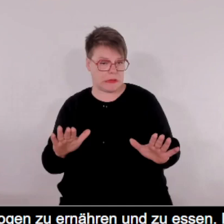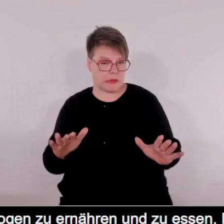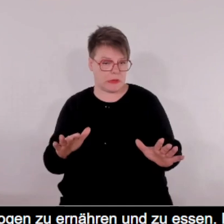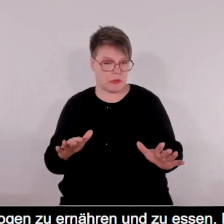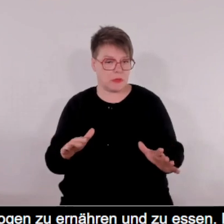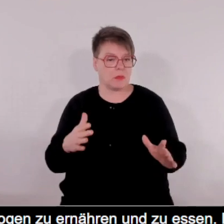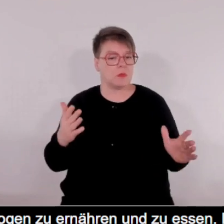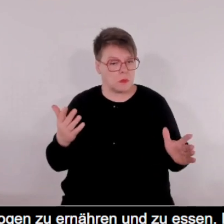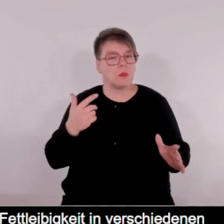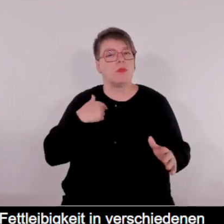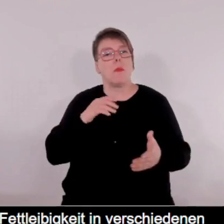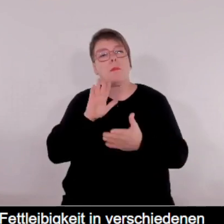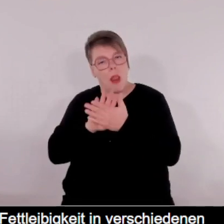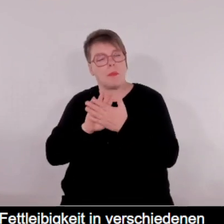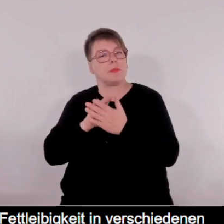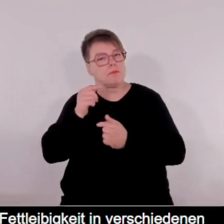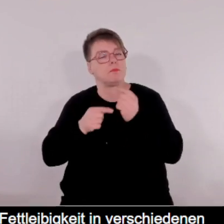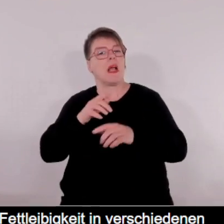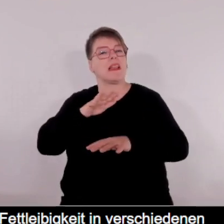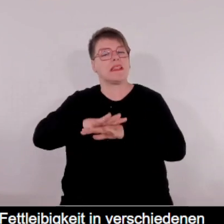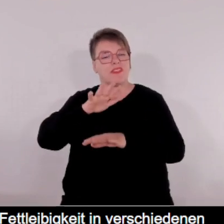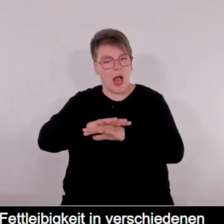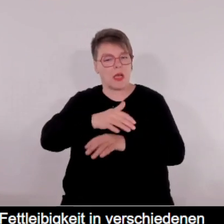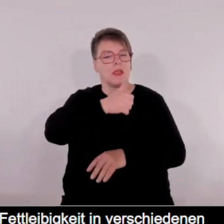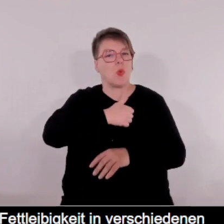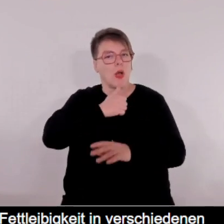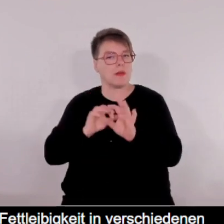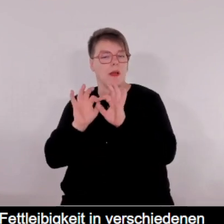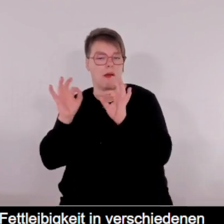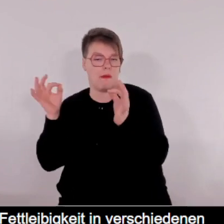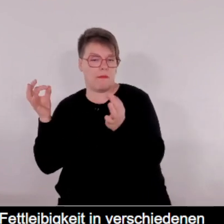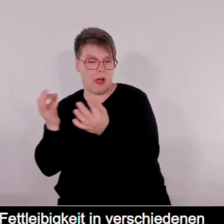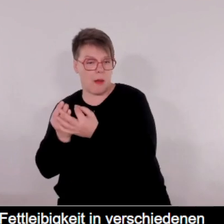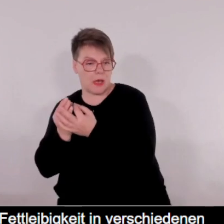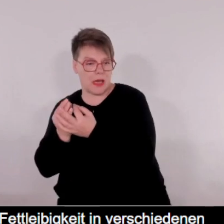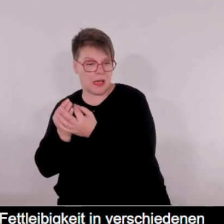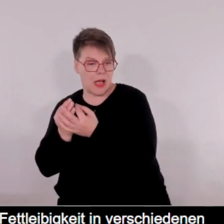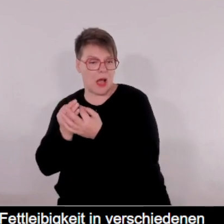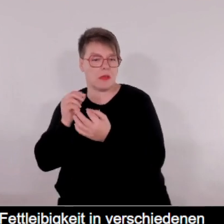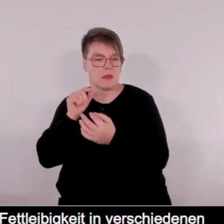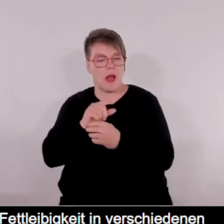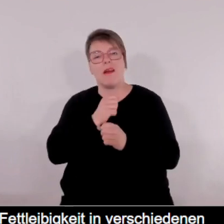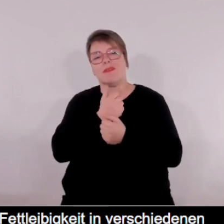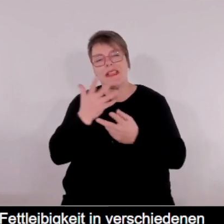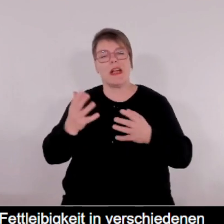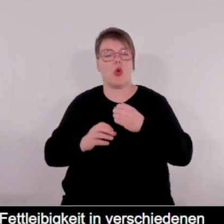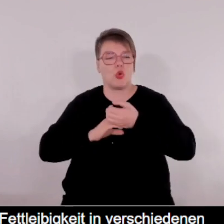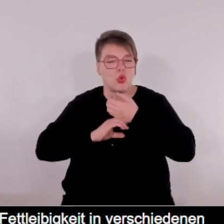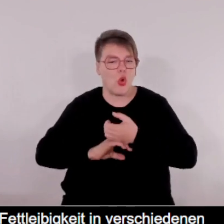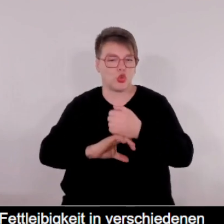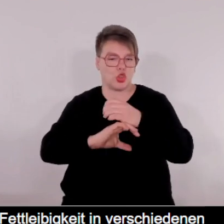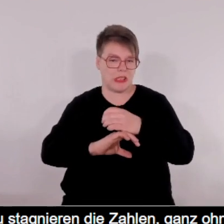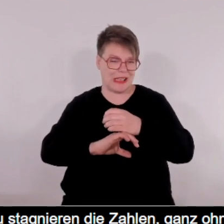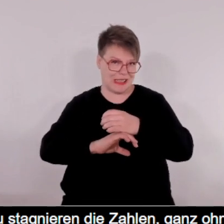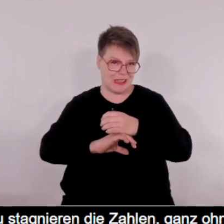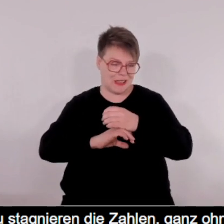machen wir ein Netzwerk auf für die Generation 55 plus. Das heißt ja auch, dass unsere Senioren in Bayern sich gesund und